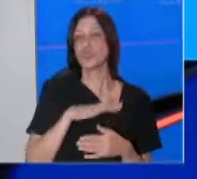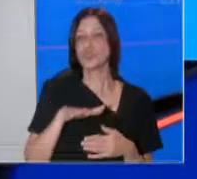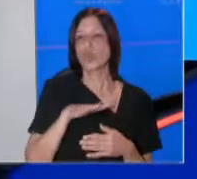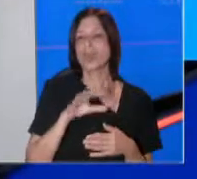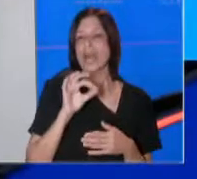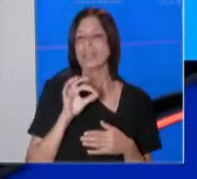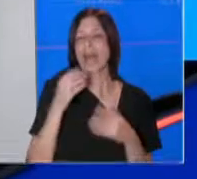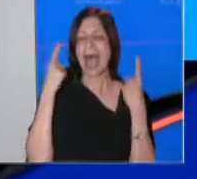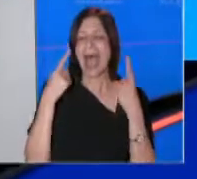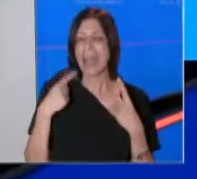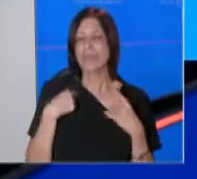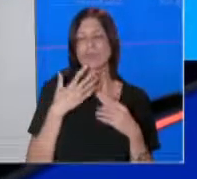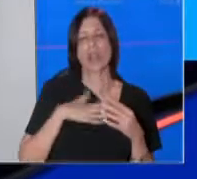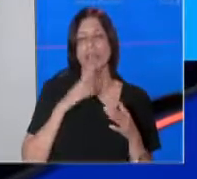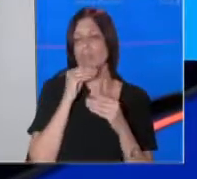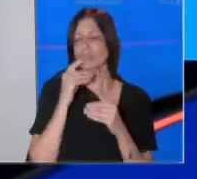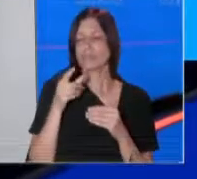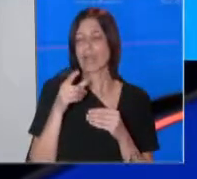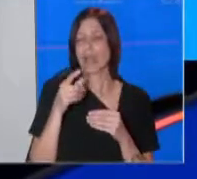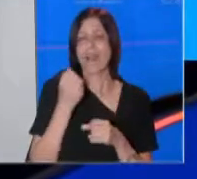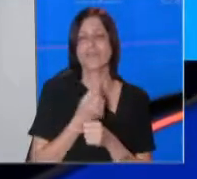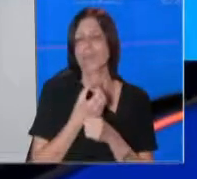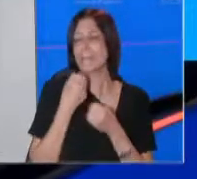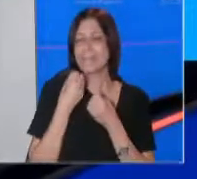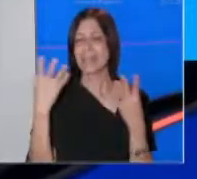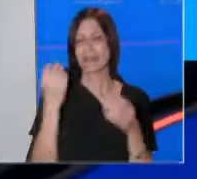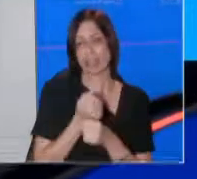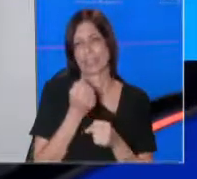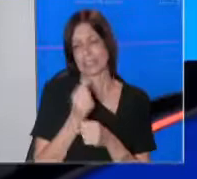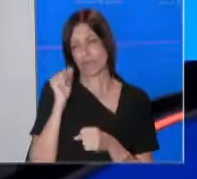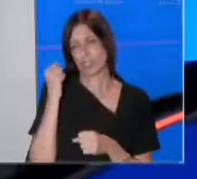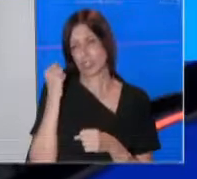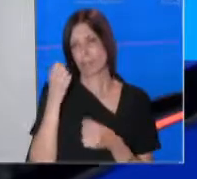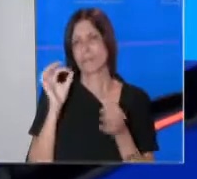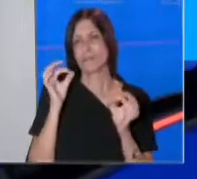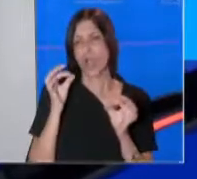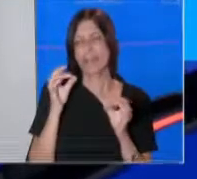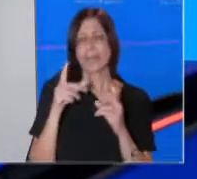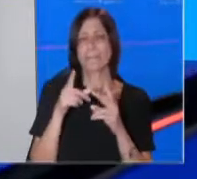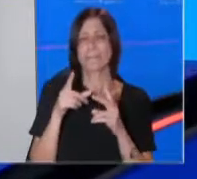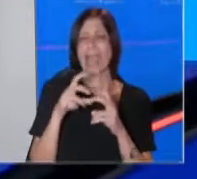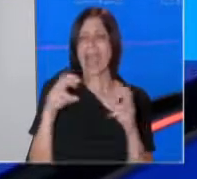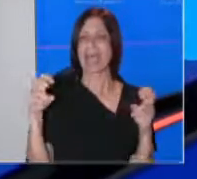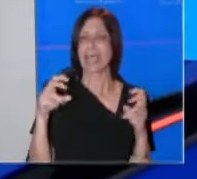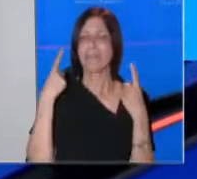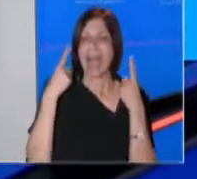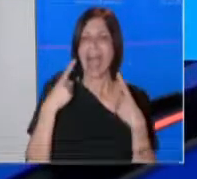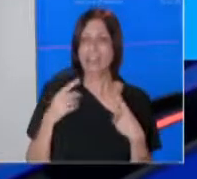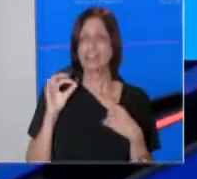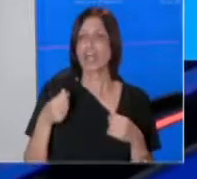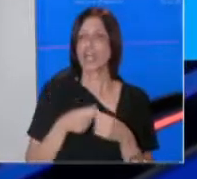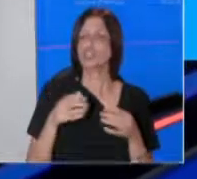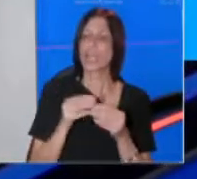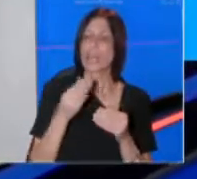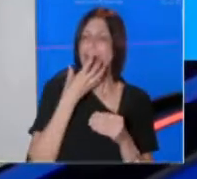רוצה להצביע על עבודה מדהימה שנעשתה על ידי עובדות סוציאליות, בעיקר בערים חרדיות, של יצירת קשר עם